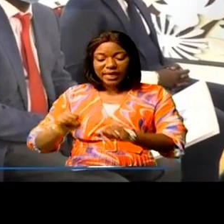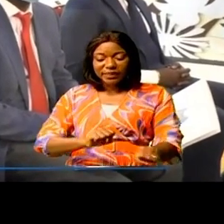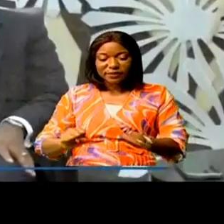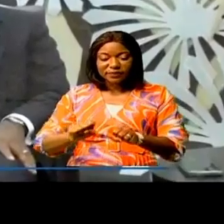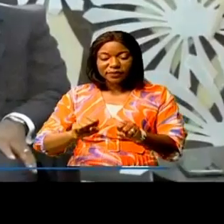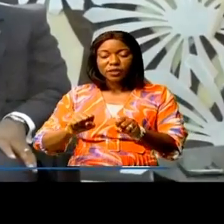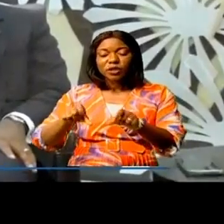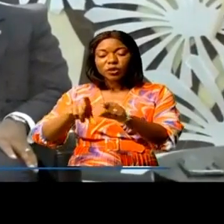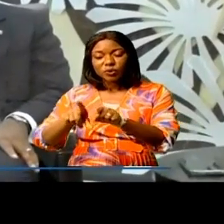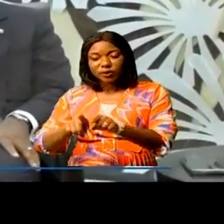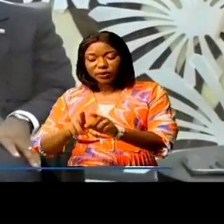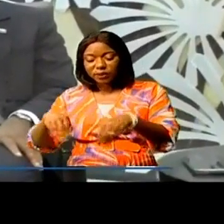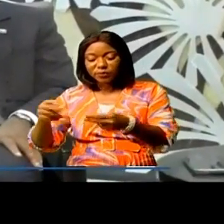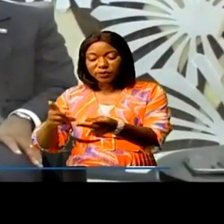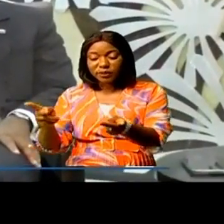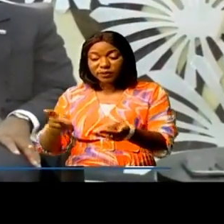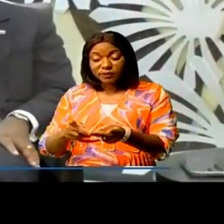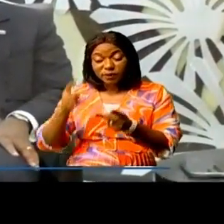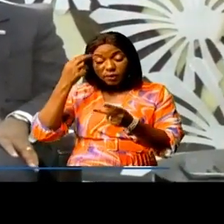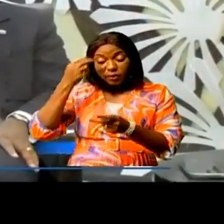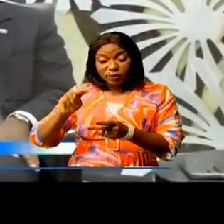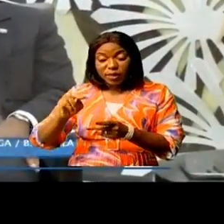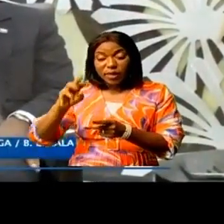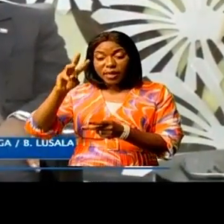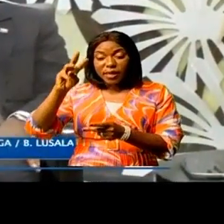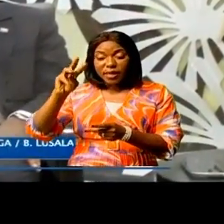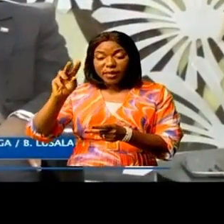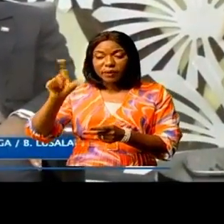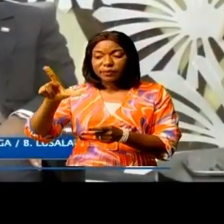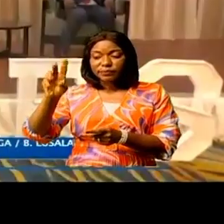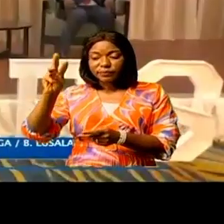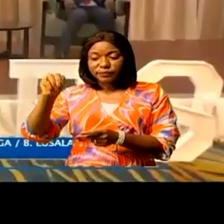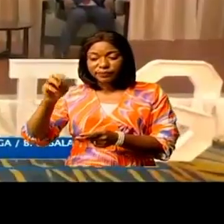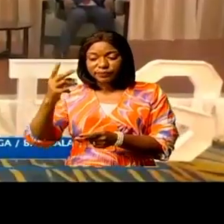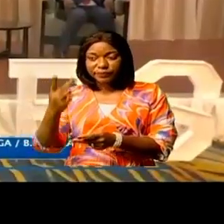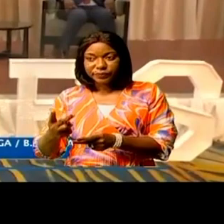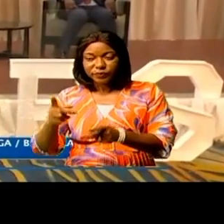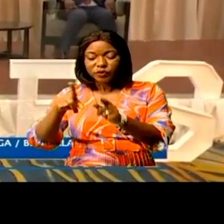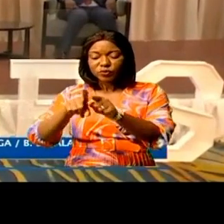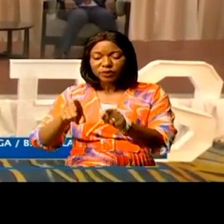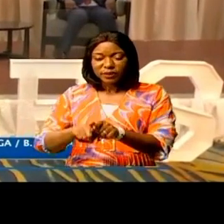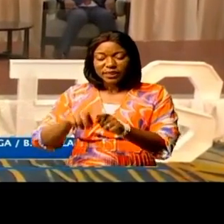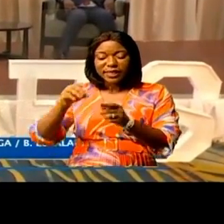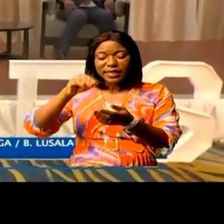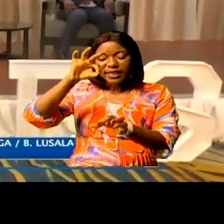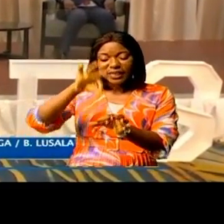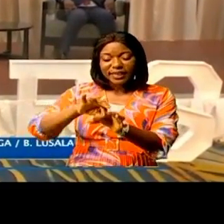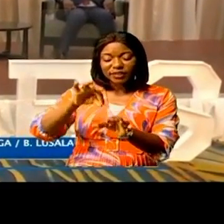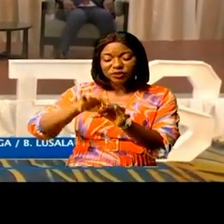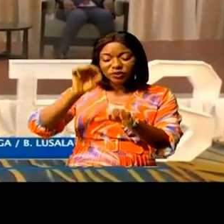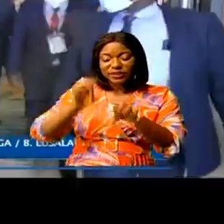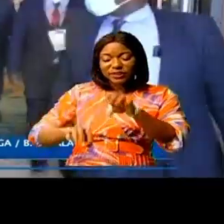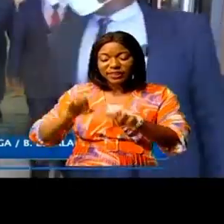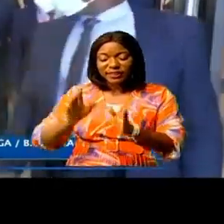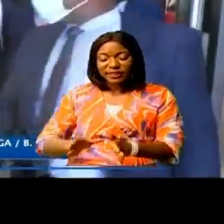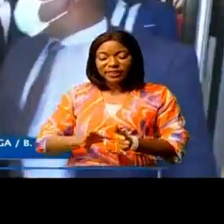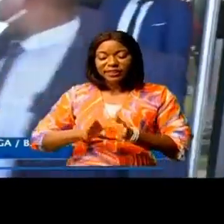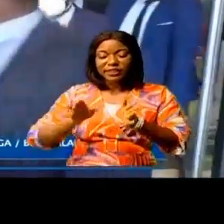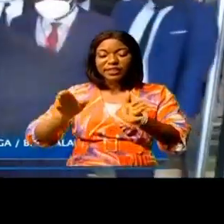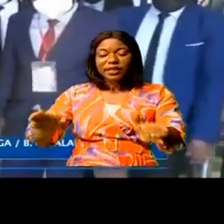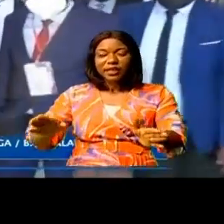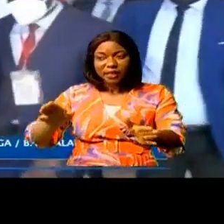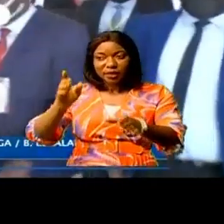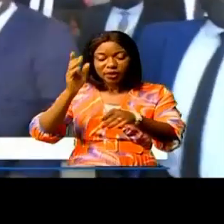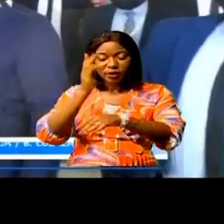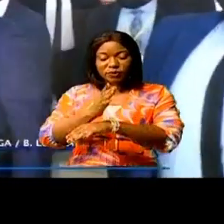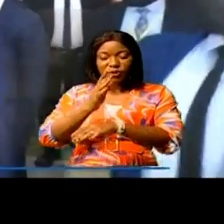CAMES, la mise en œuvre du système LMD dans l'espace CAMES, ainsi que l'élection du secrétaire général de ses conseils et